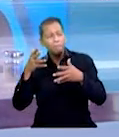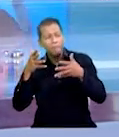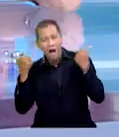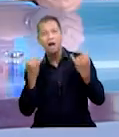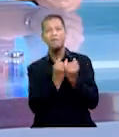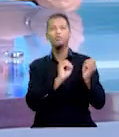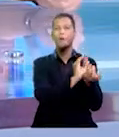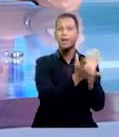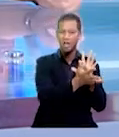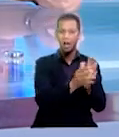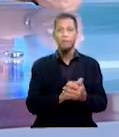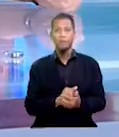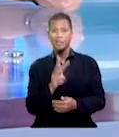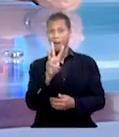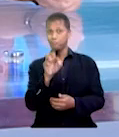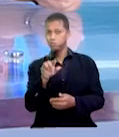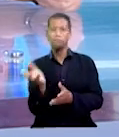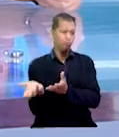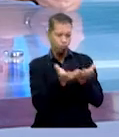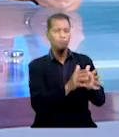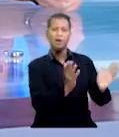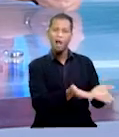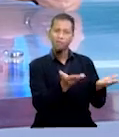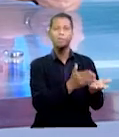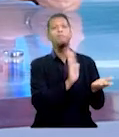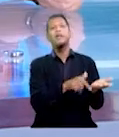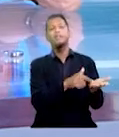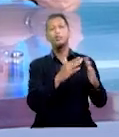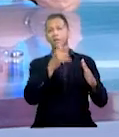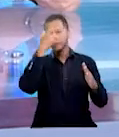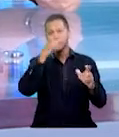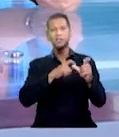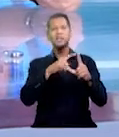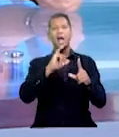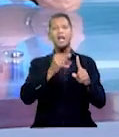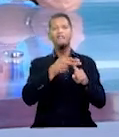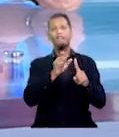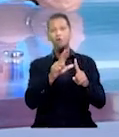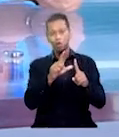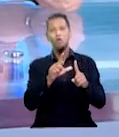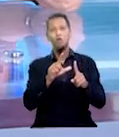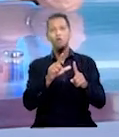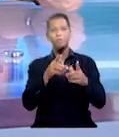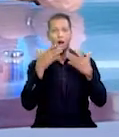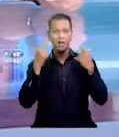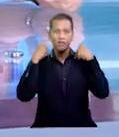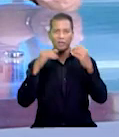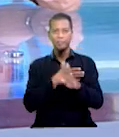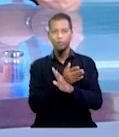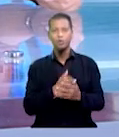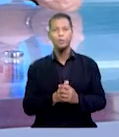orang diantaranya masih dirawat di rumah sakit Saiful Anwar, Kota Malang, Jawa Timur. 7 diantaranya bahkan harus dirawat secara intensif di